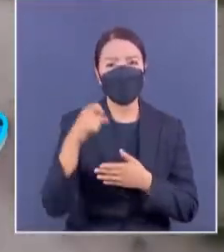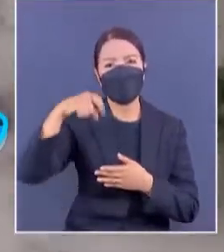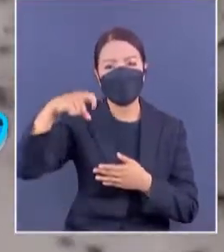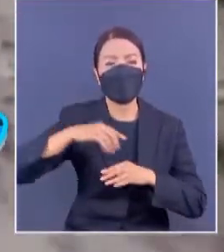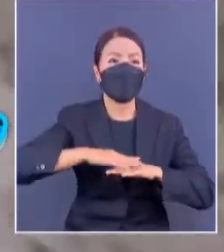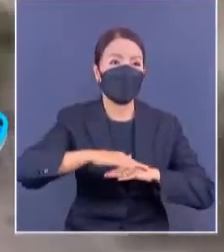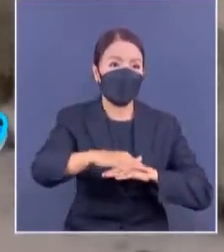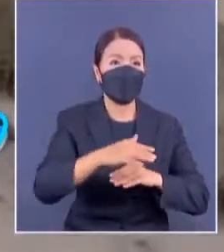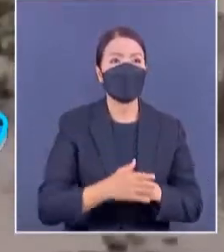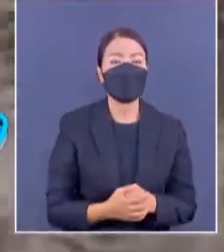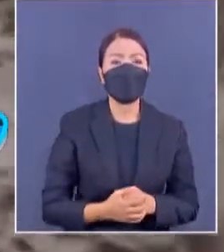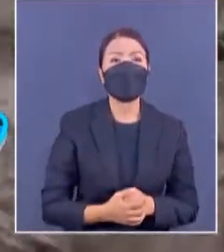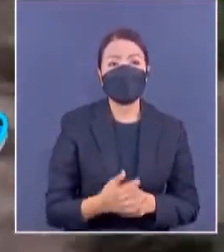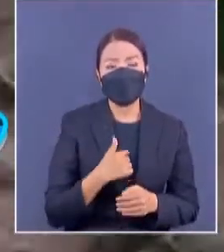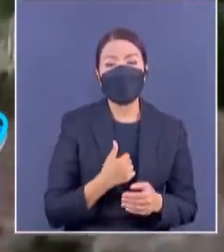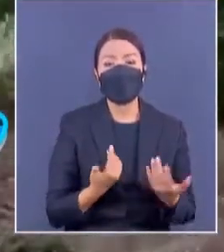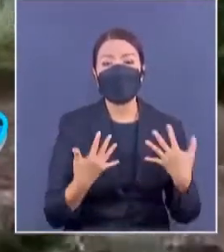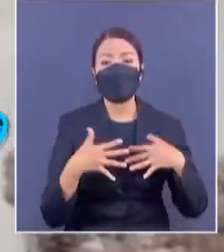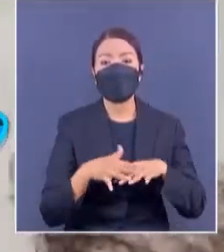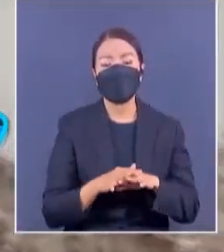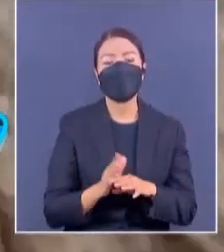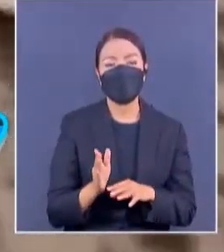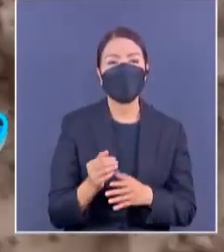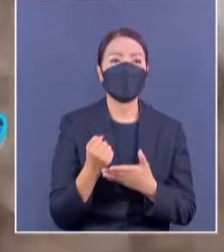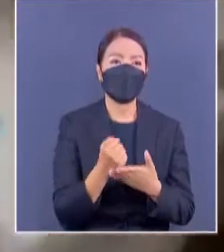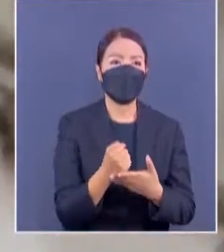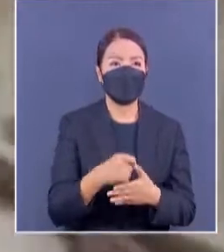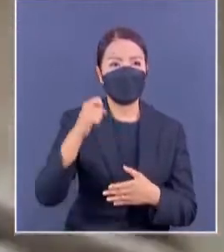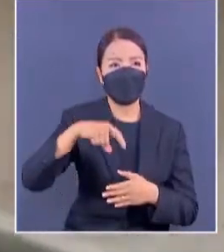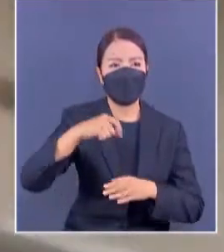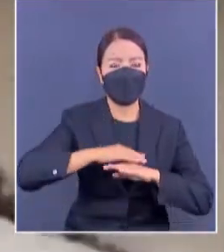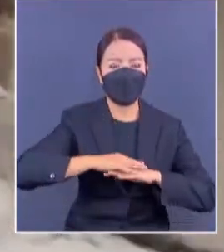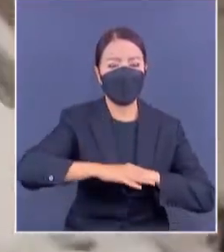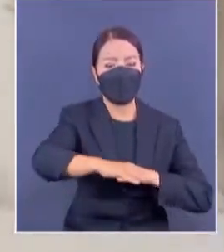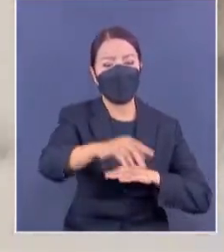ะคะแล้วก็มีการประสานไปยังปภ.จังหวัดกาฬสินธุ์เพื่อเข้ามาซ่อมแซมโดยเร็วที่สุดค่ะ